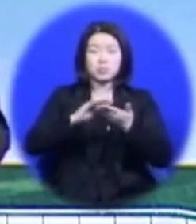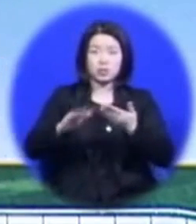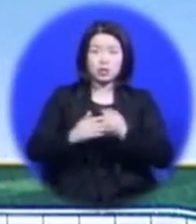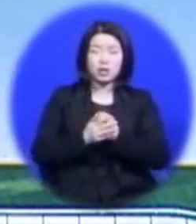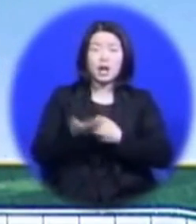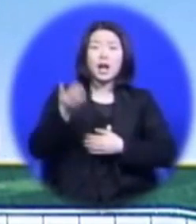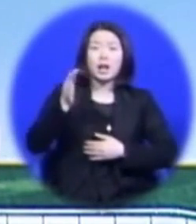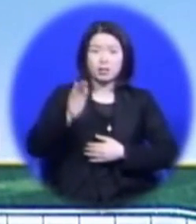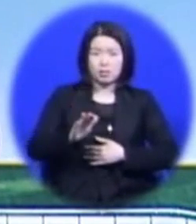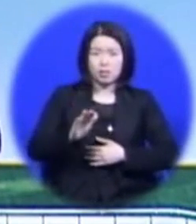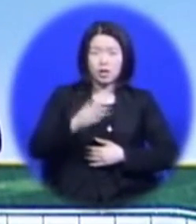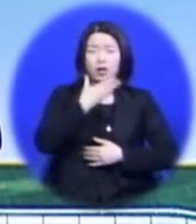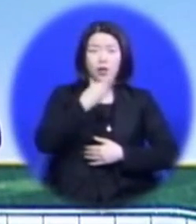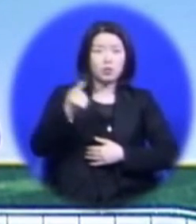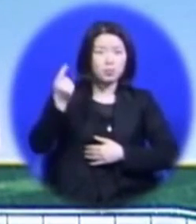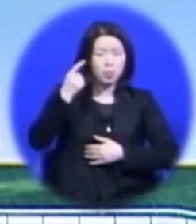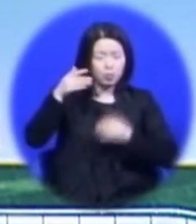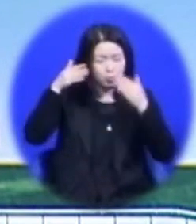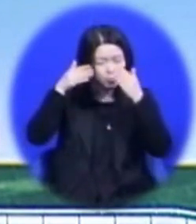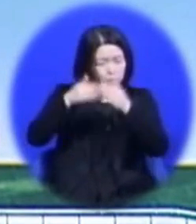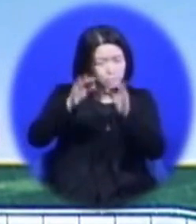근데 여러분, 복음을 주목해야 됩니다.